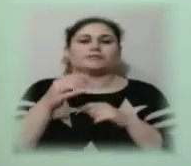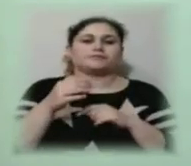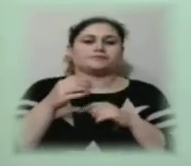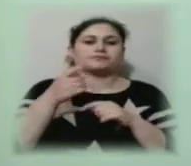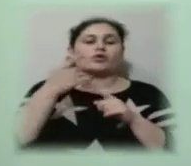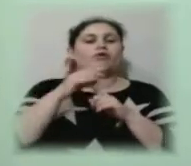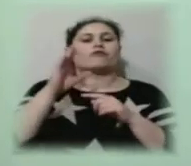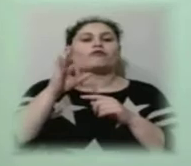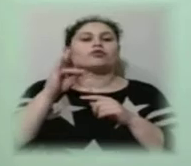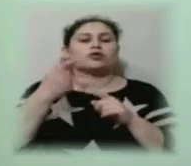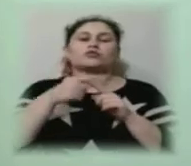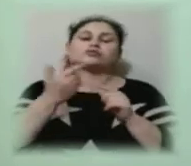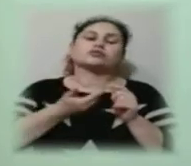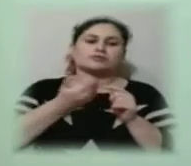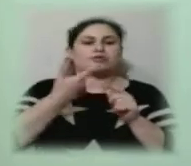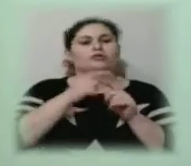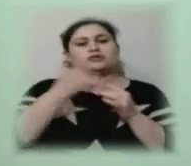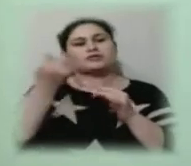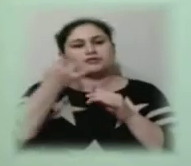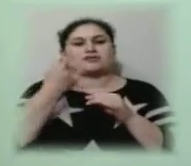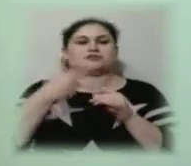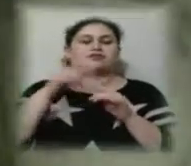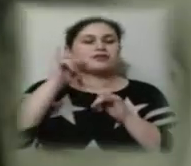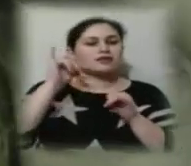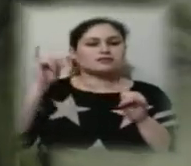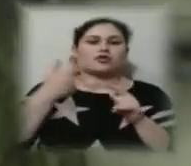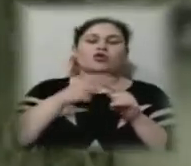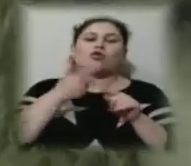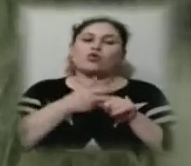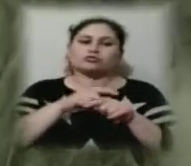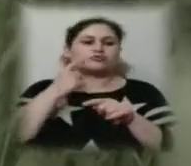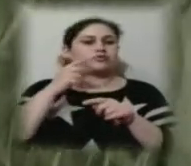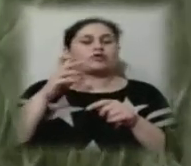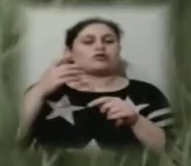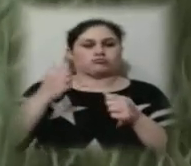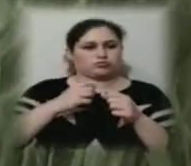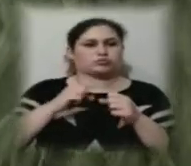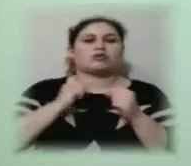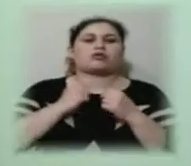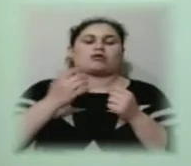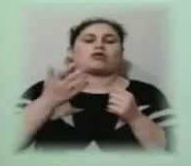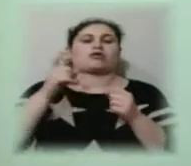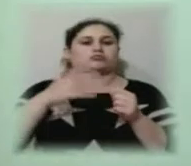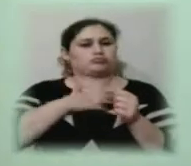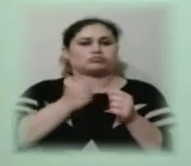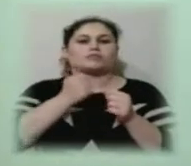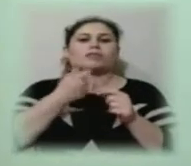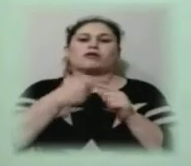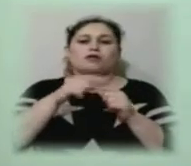кумедна, дуже забавна, але вона дуже-дуже наполеглива, вона старанна. Вона відрізняється від